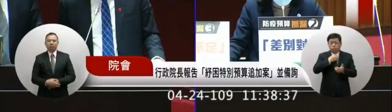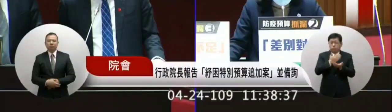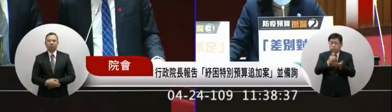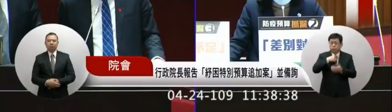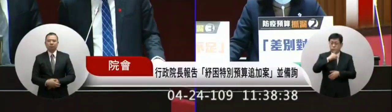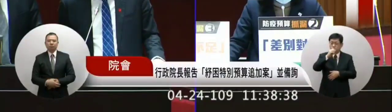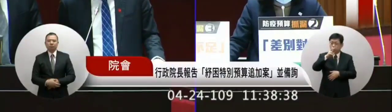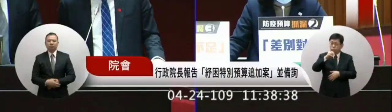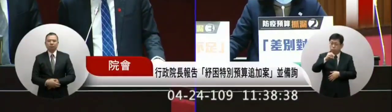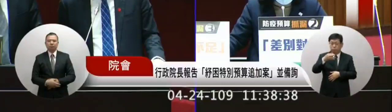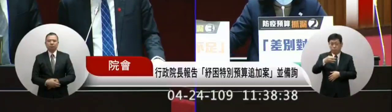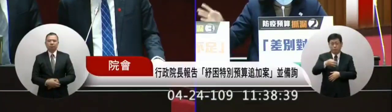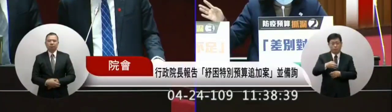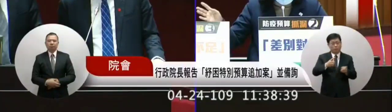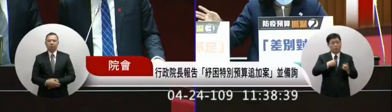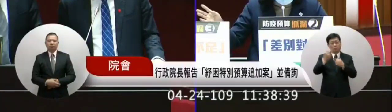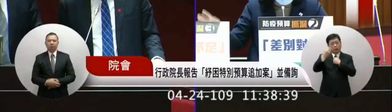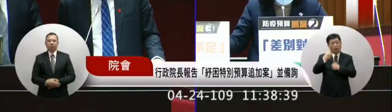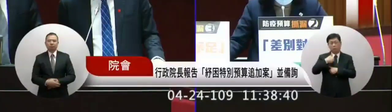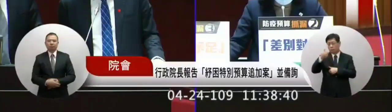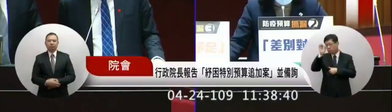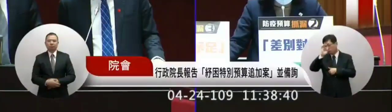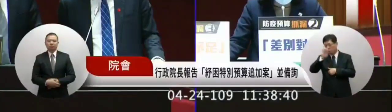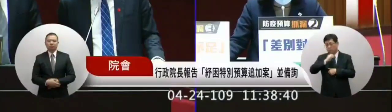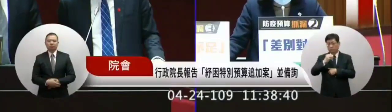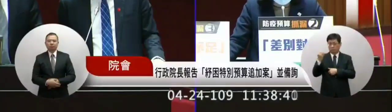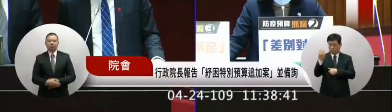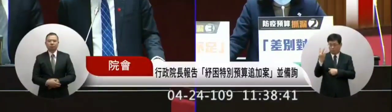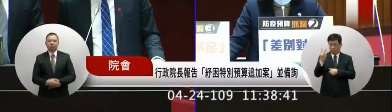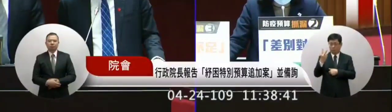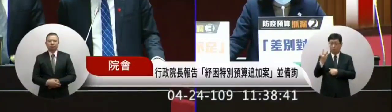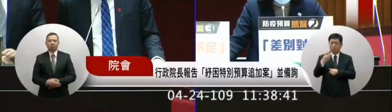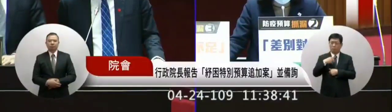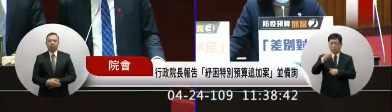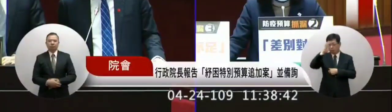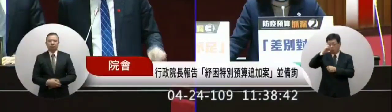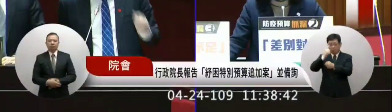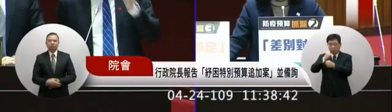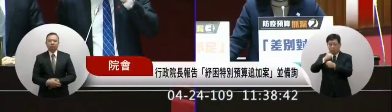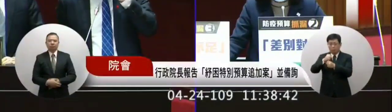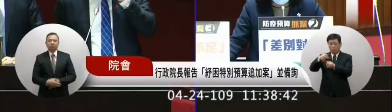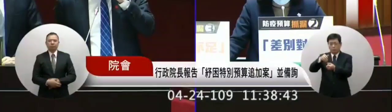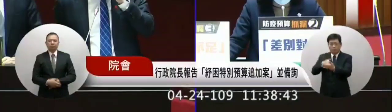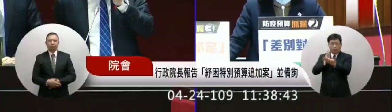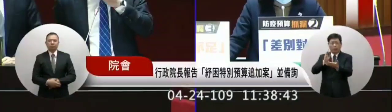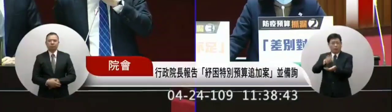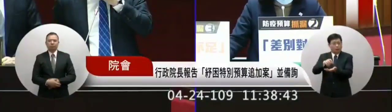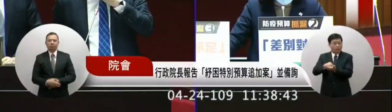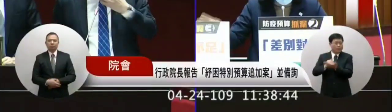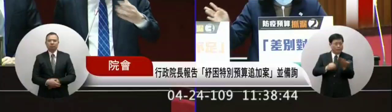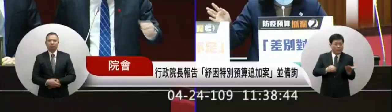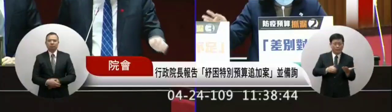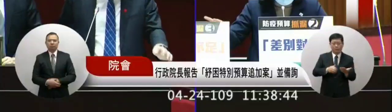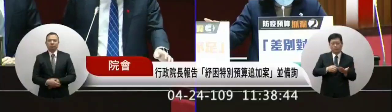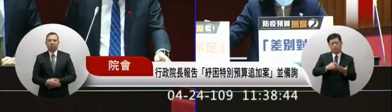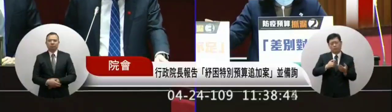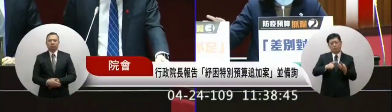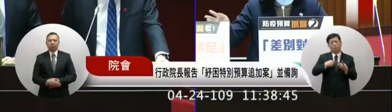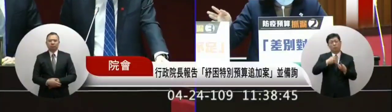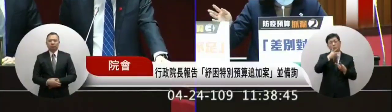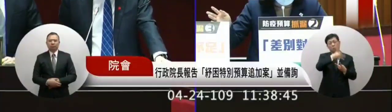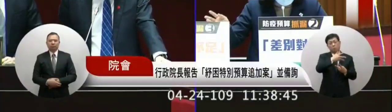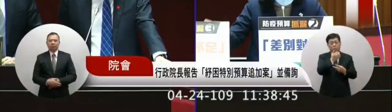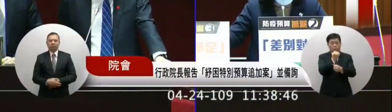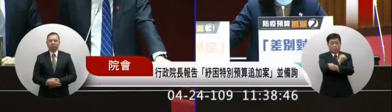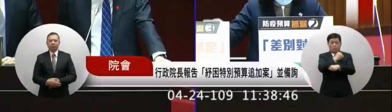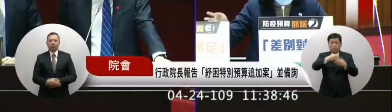困的1-2万块钱，你们要我找这个3个这个求职证明是被拒绝的啊。然后他问了这个劳